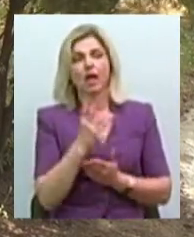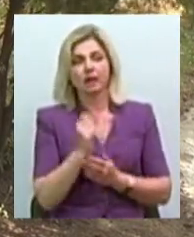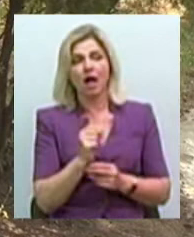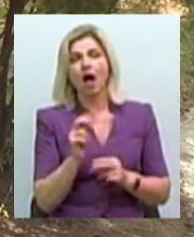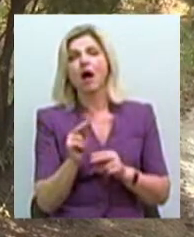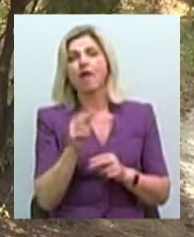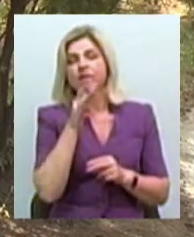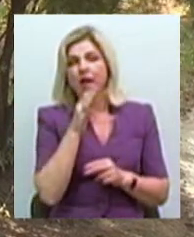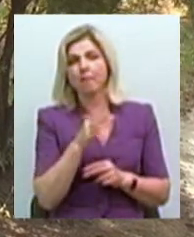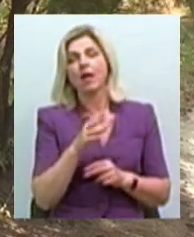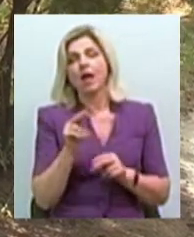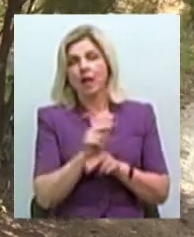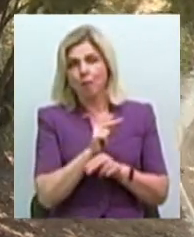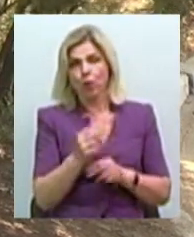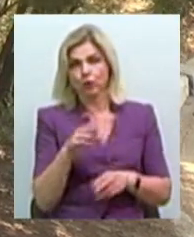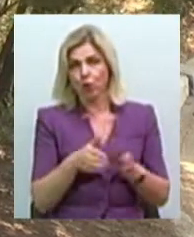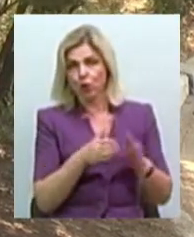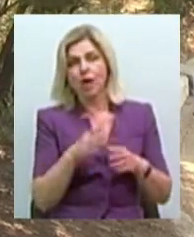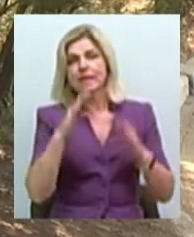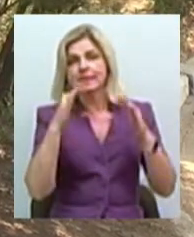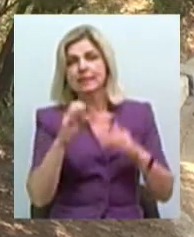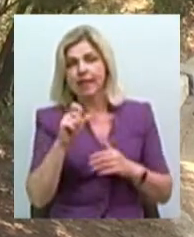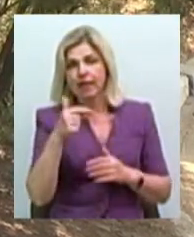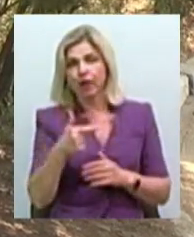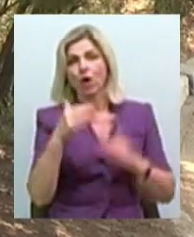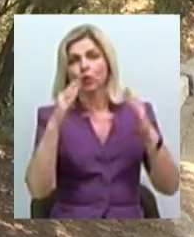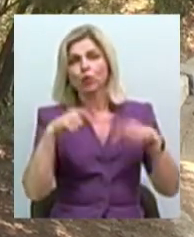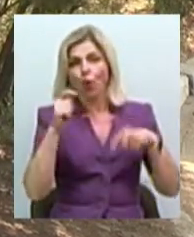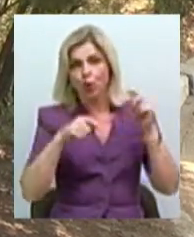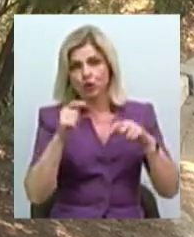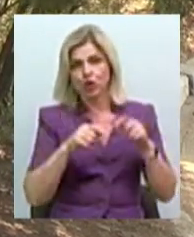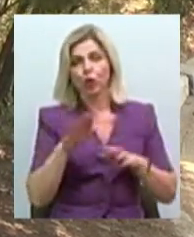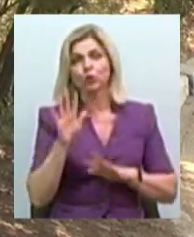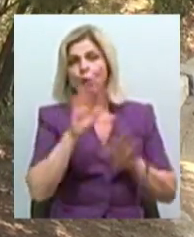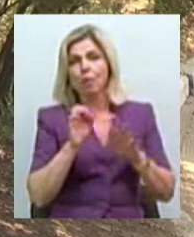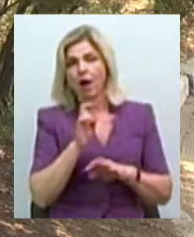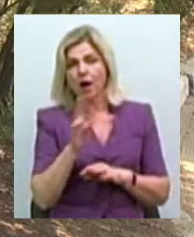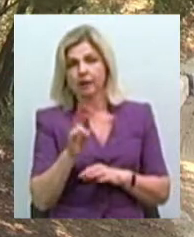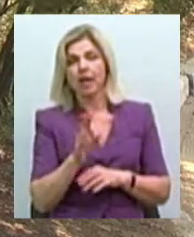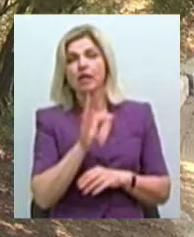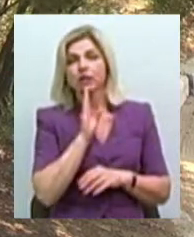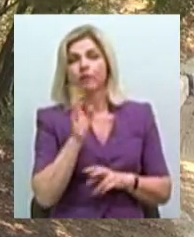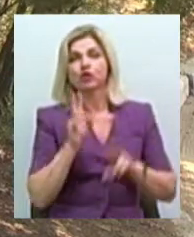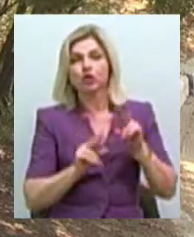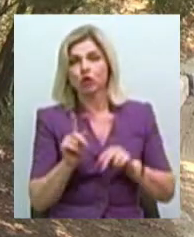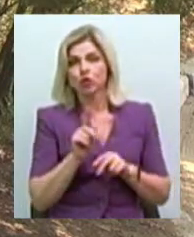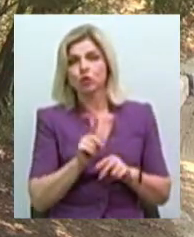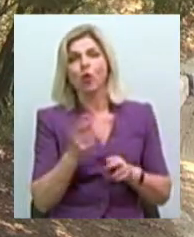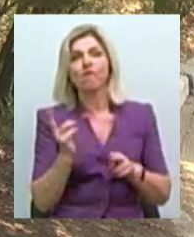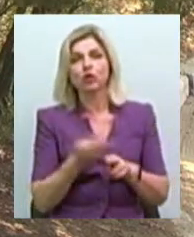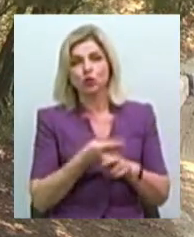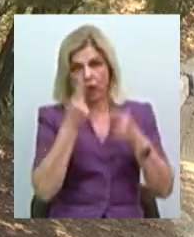цих ремонтів. Сніг, дощ, сніг, туман. Тетяна Золотухіна вважає, що відсутність технічного